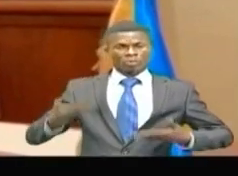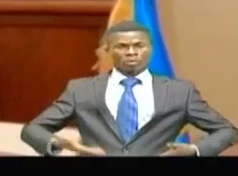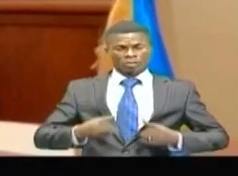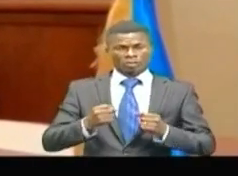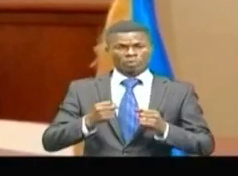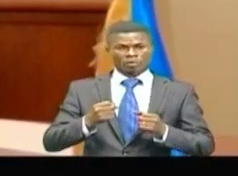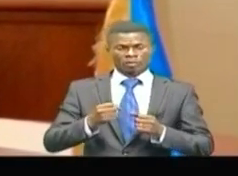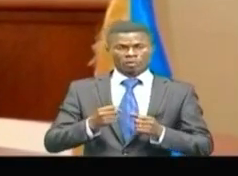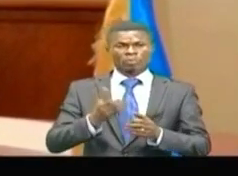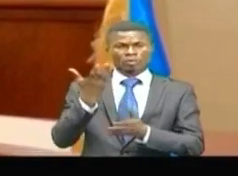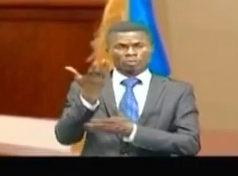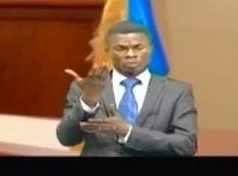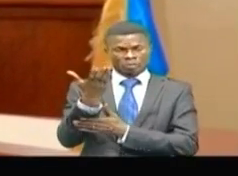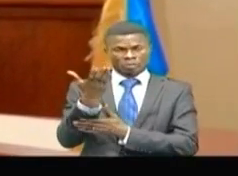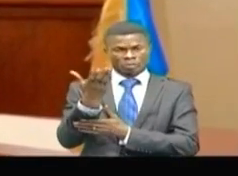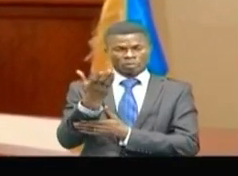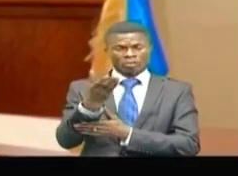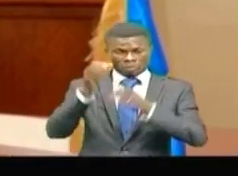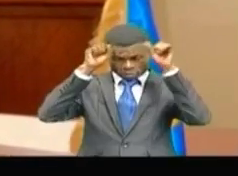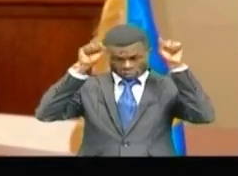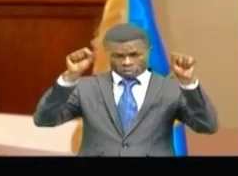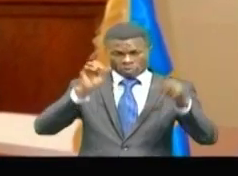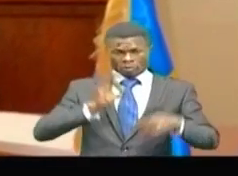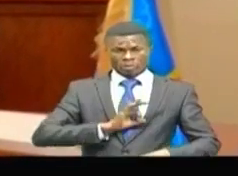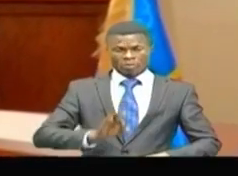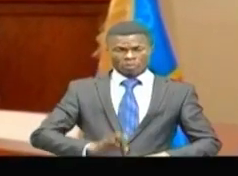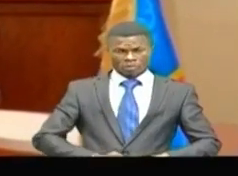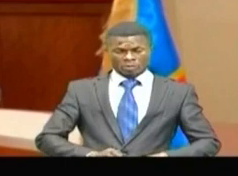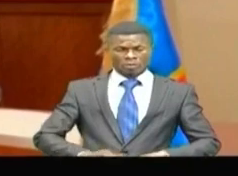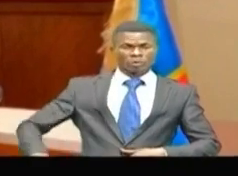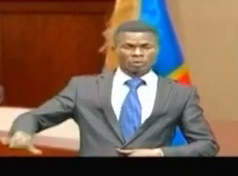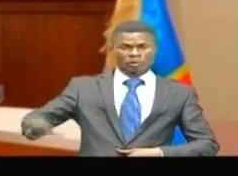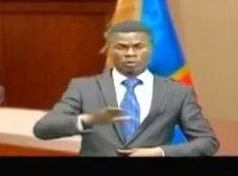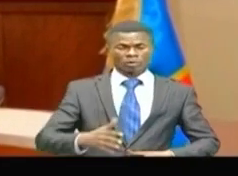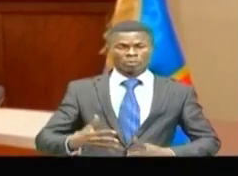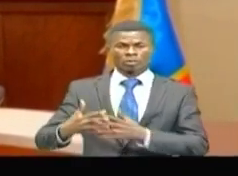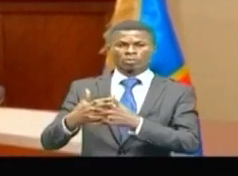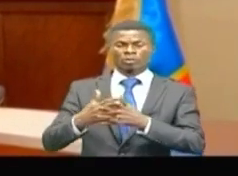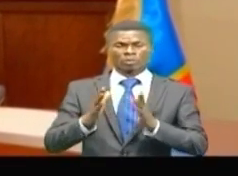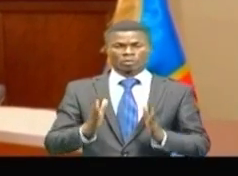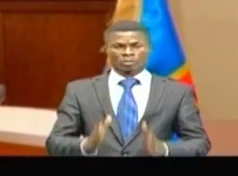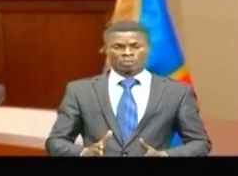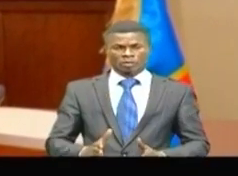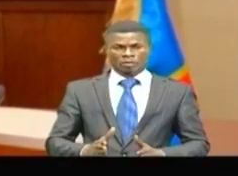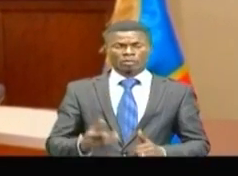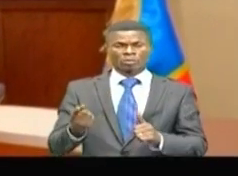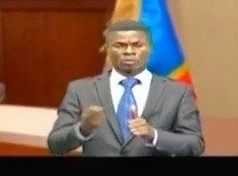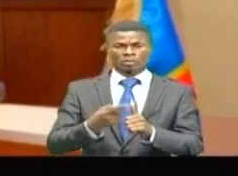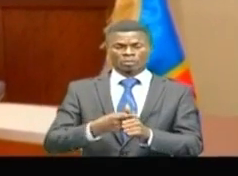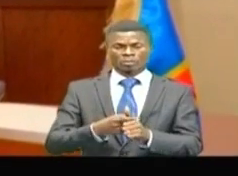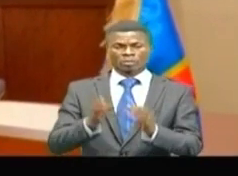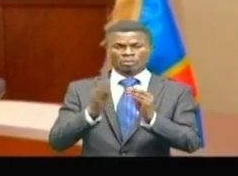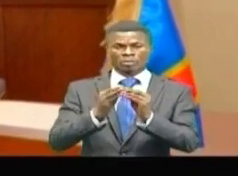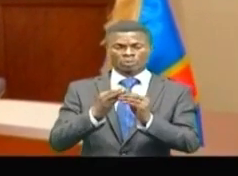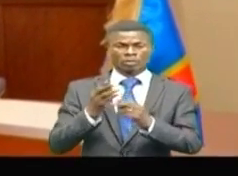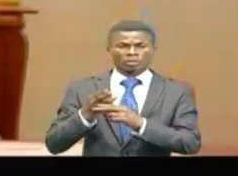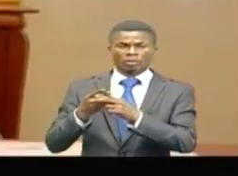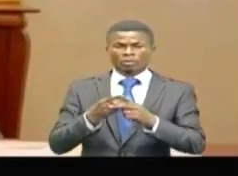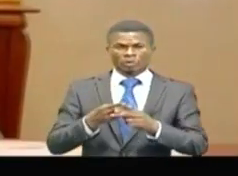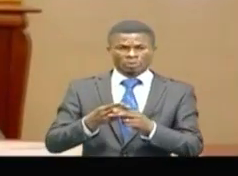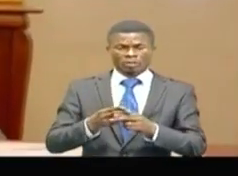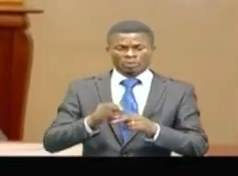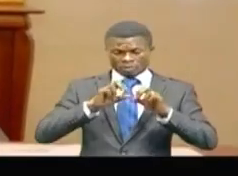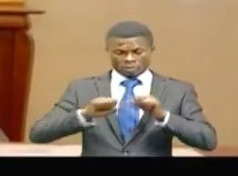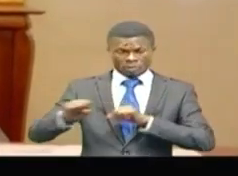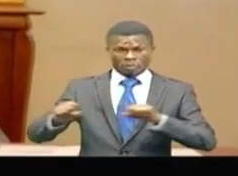juste interpellation faite par le chef de l'État aux organes des Nations Unies, plus particulièrement au Conseil de sécurité, pour